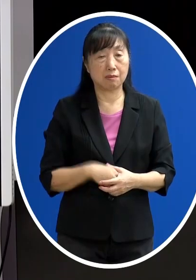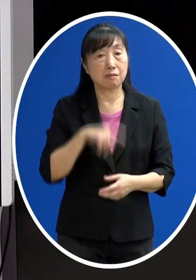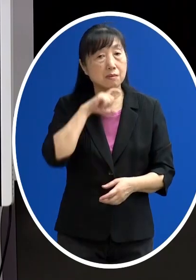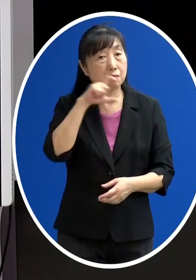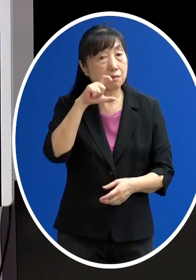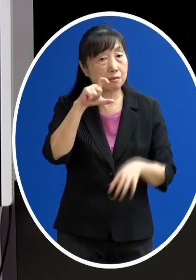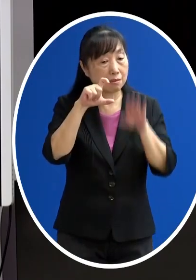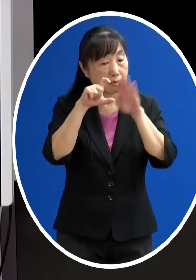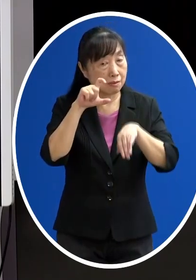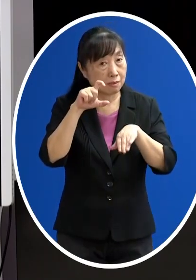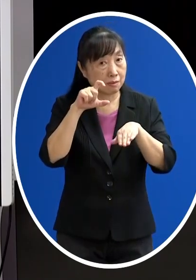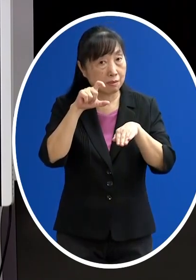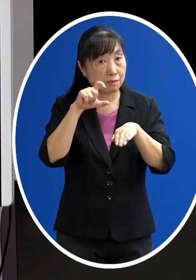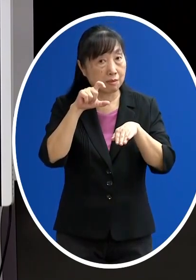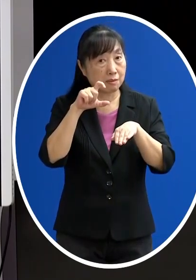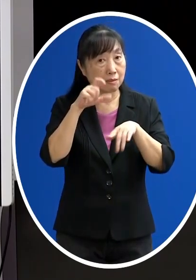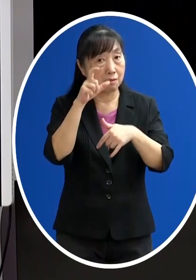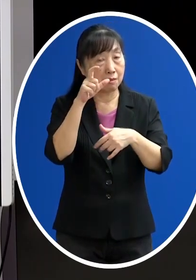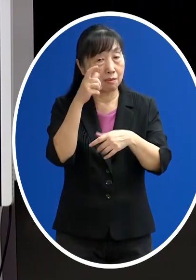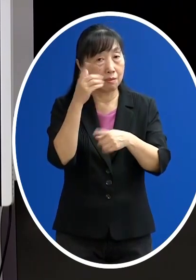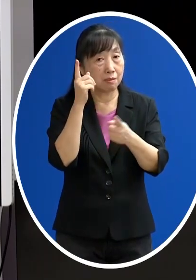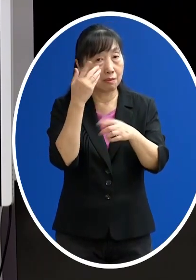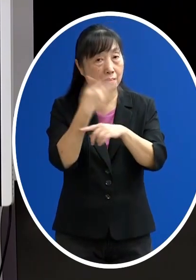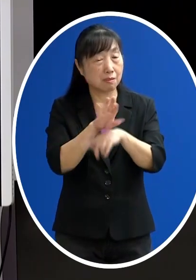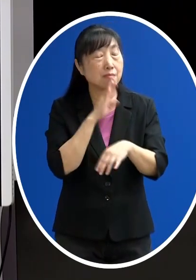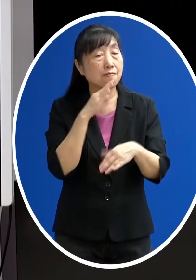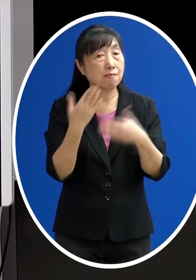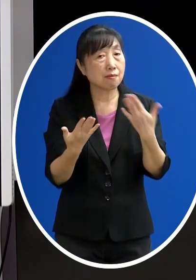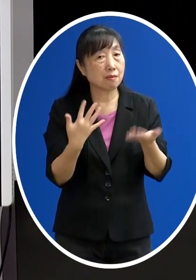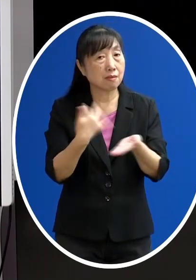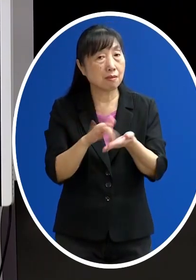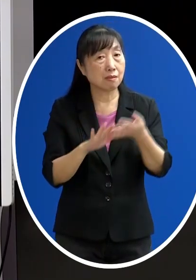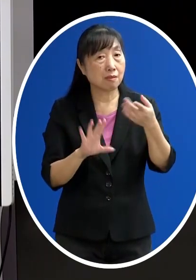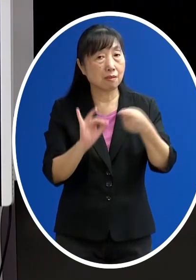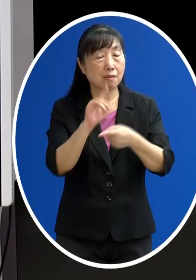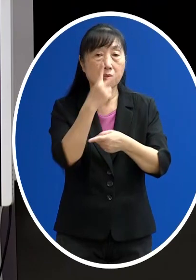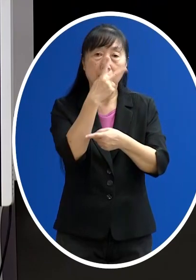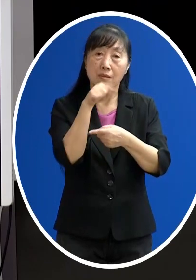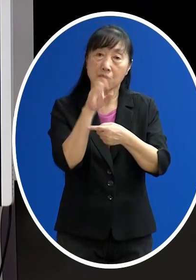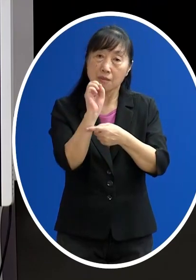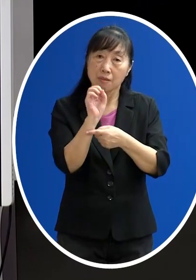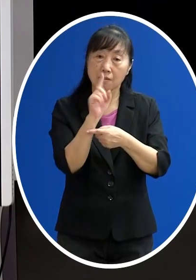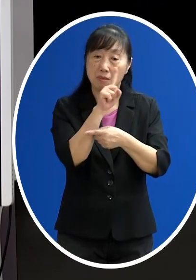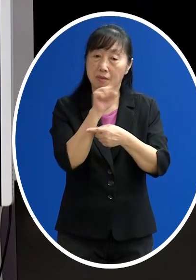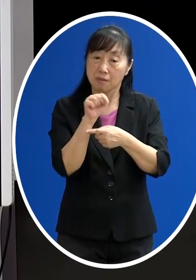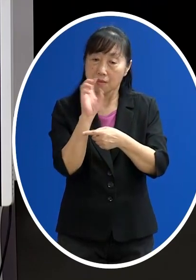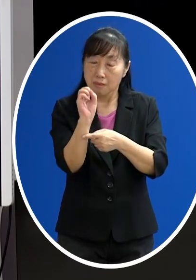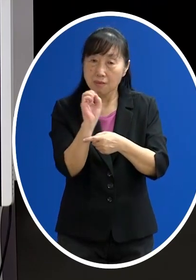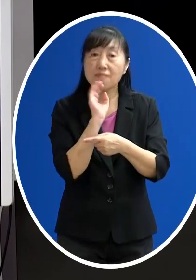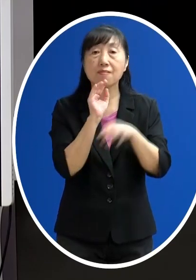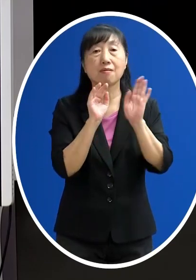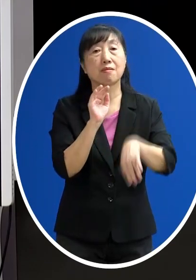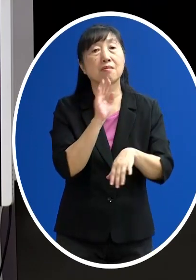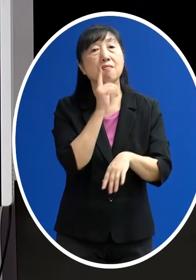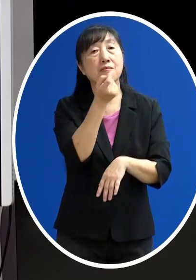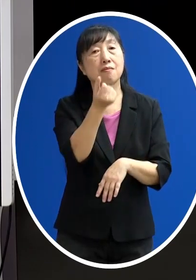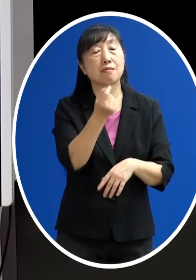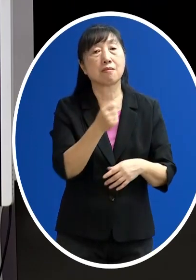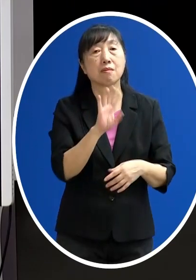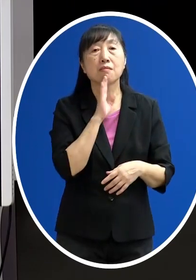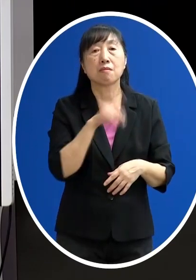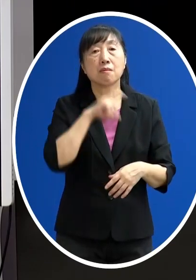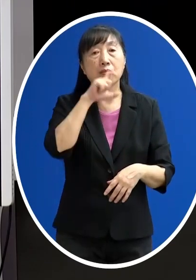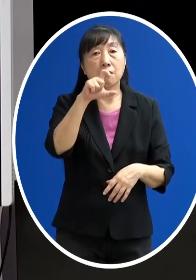60岁以下的那个案的死亡率大概 2.0% 或是 1.0% 以下，那可是